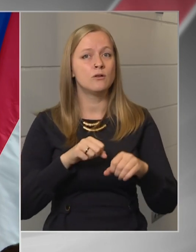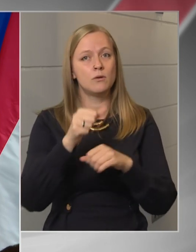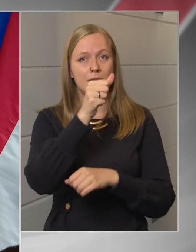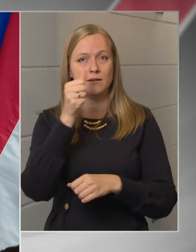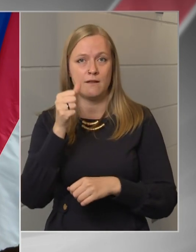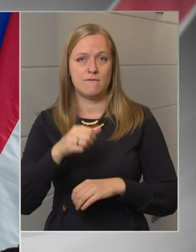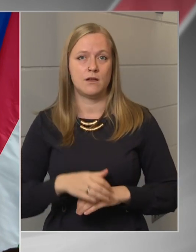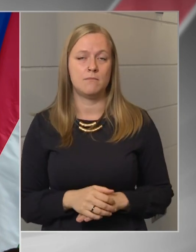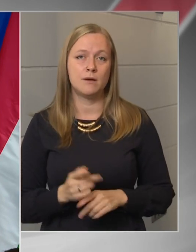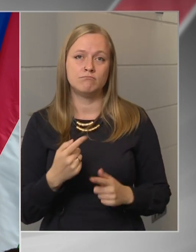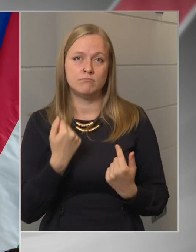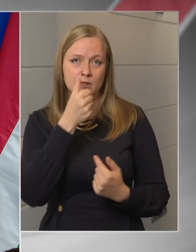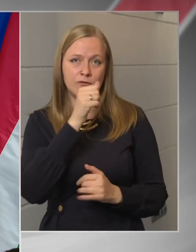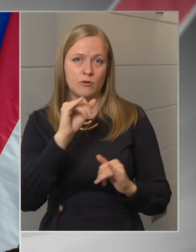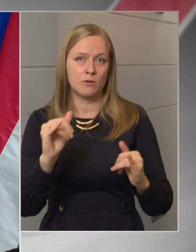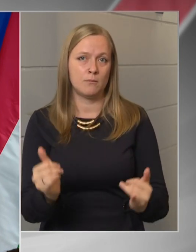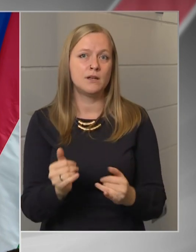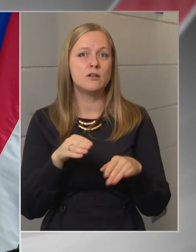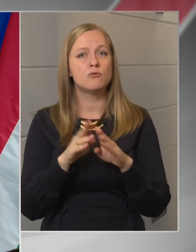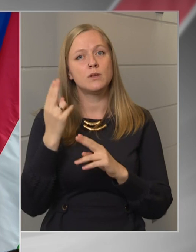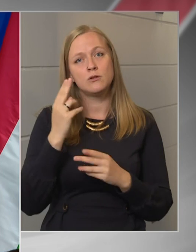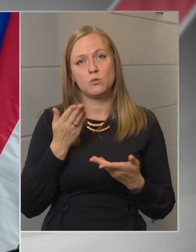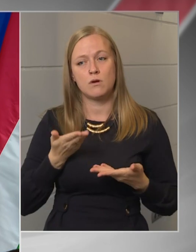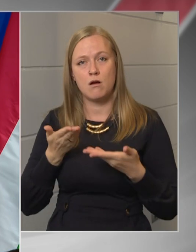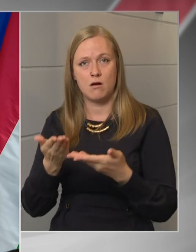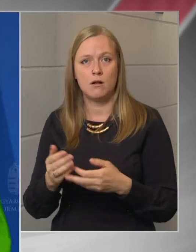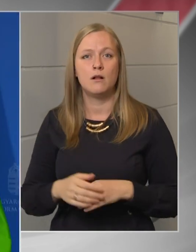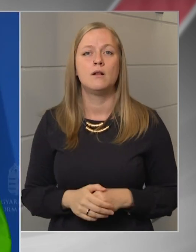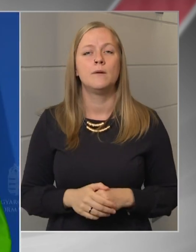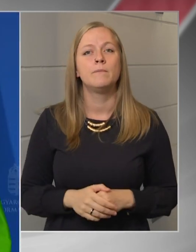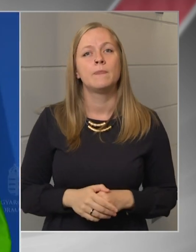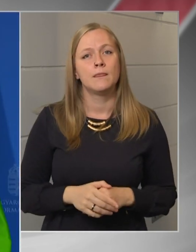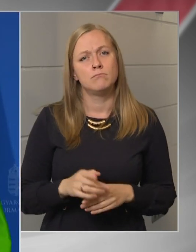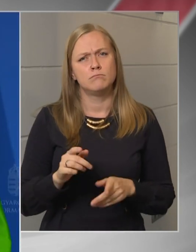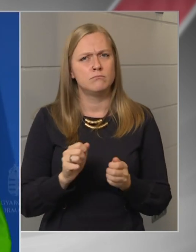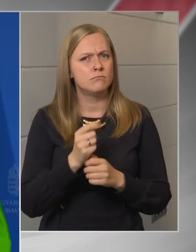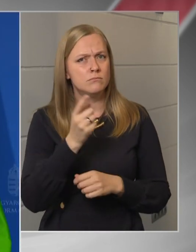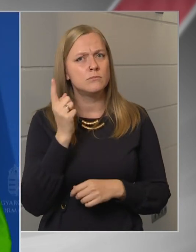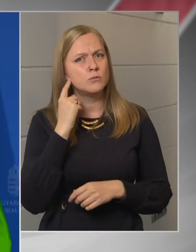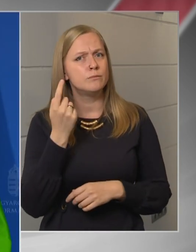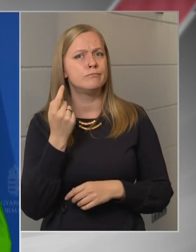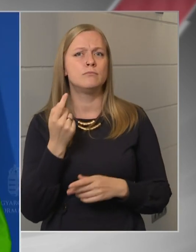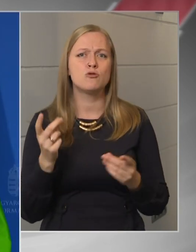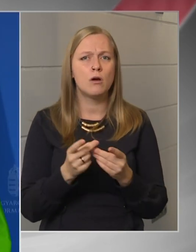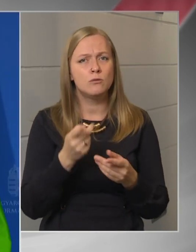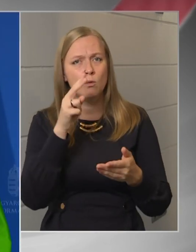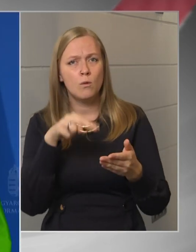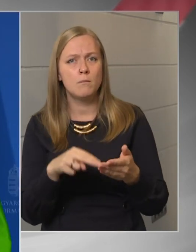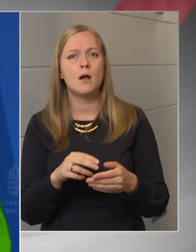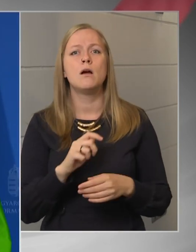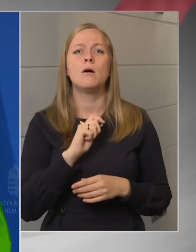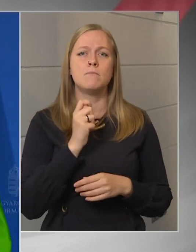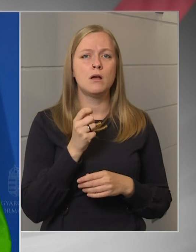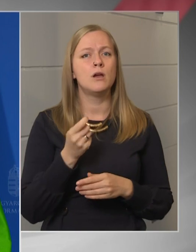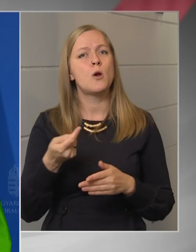nevében, meg a mi nevünkben is miniszterúrral tormácsolni, hiszen bizonyára önök is olvastak, hallották a sajtóban, hogy a Magyar Barlangi